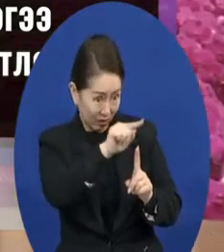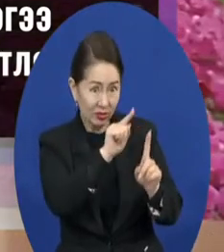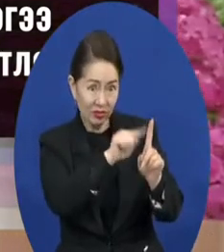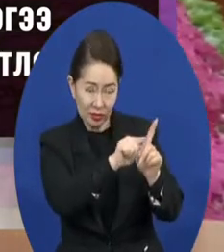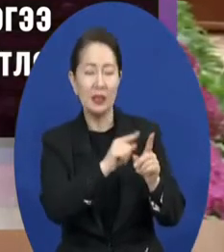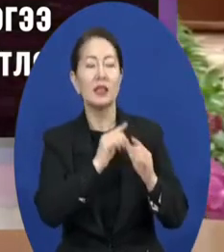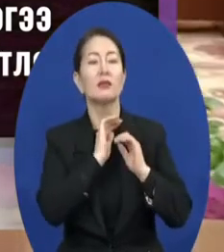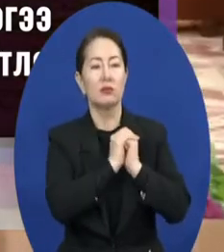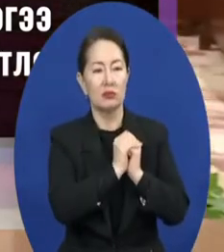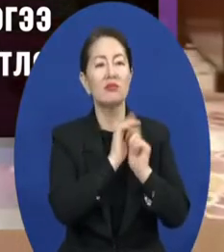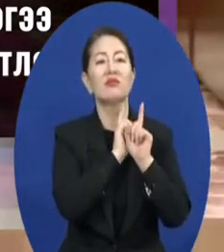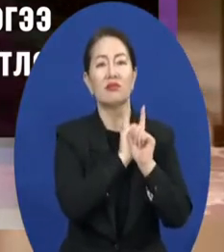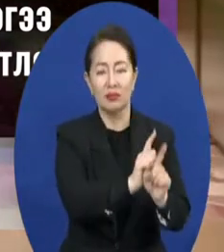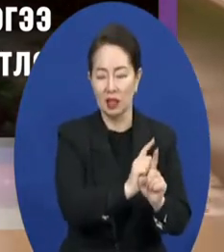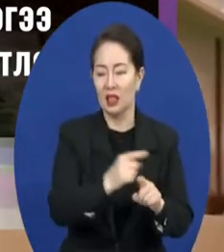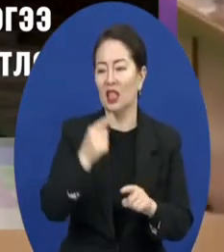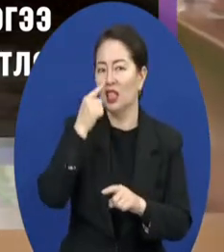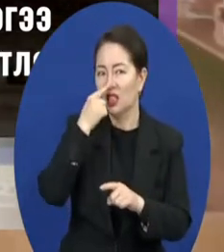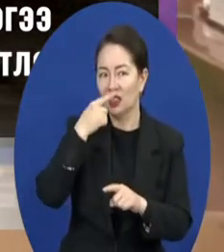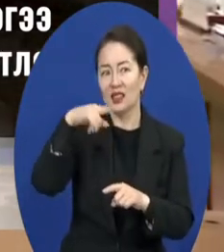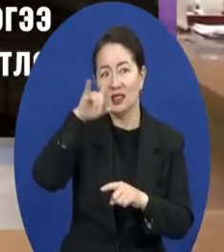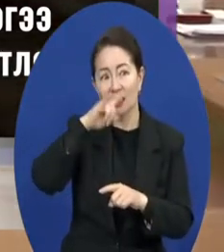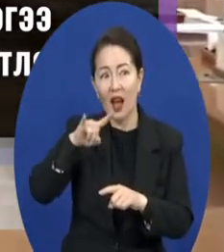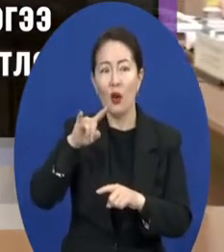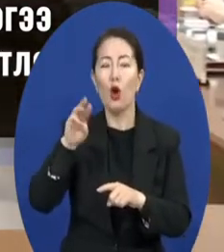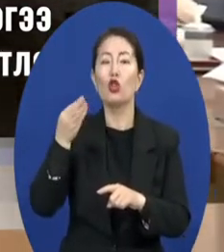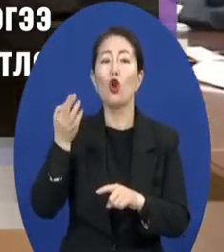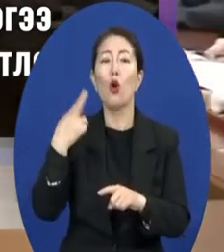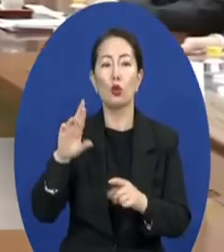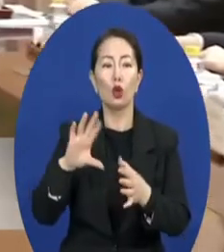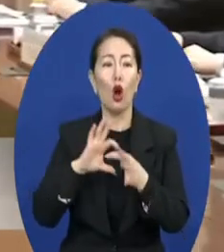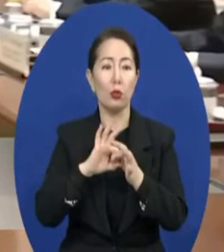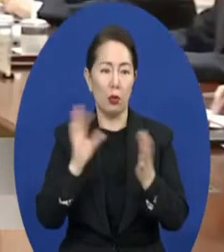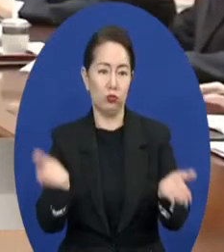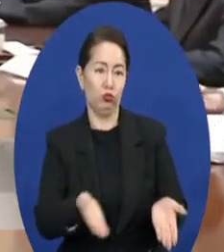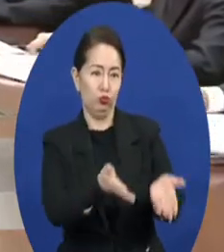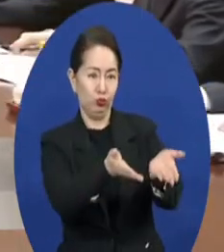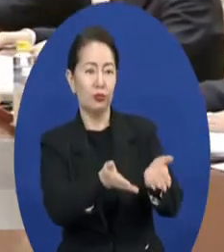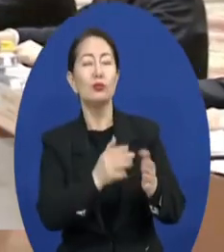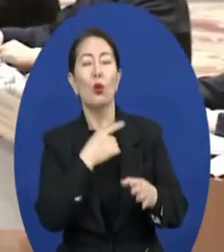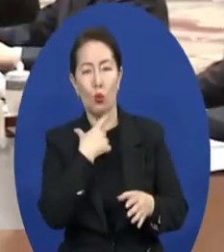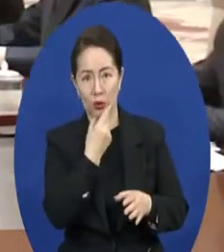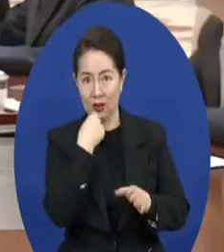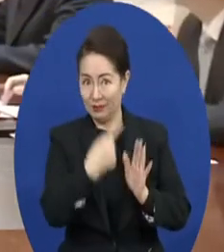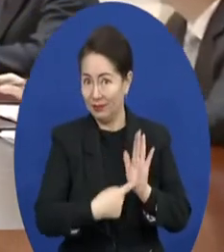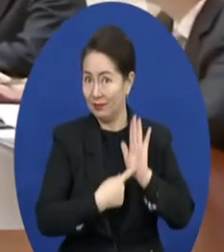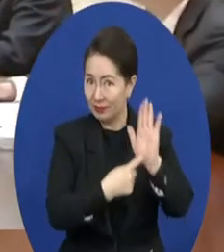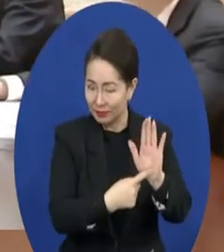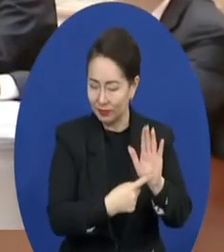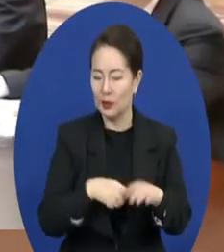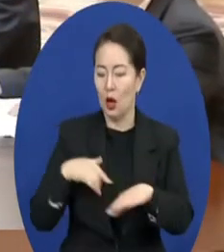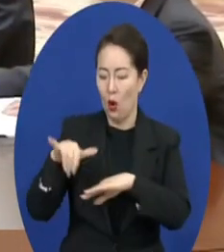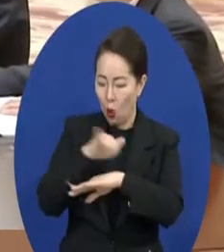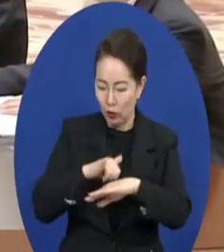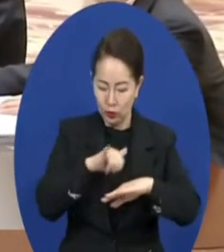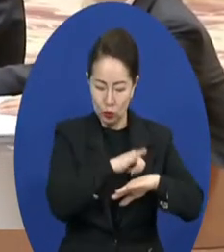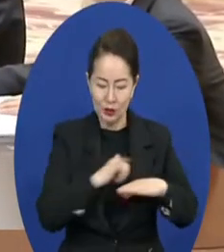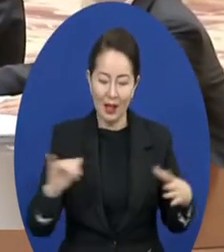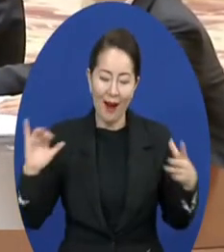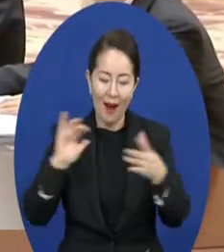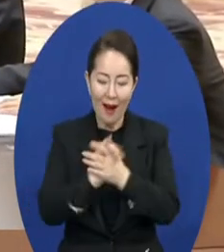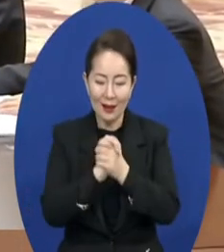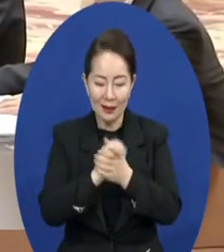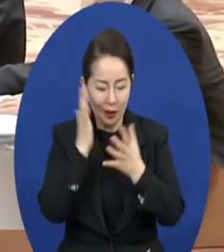Хонконг, Шинжан, Төвдтэй холбоотой асуудлаар Хятадын байр суурийг дэмждэгэ дахин нотлов. Хоёр орны иж бүрэн стратегийн түншлэлийн харилцааны